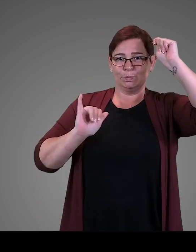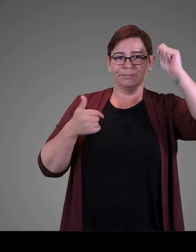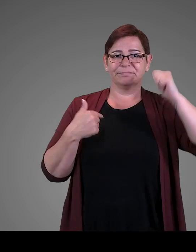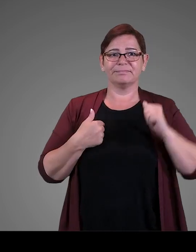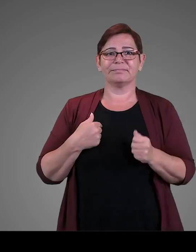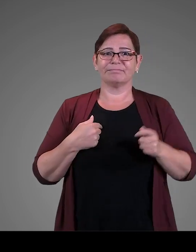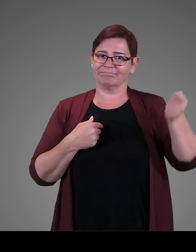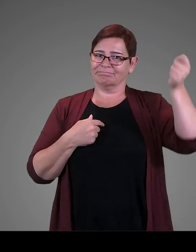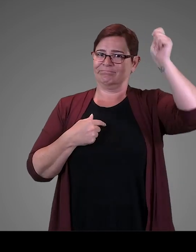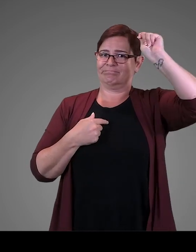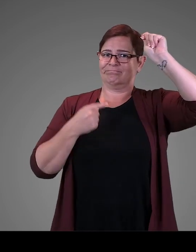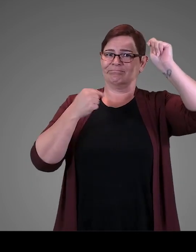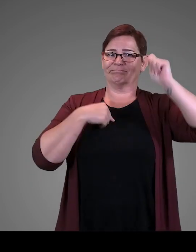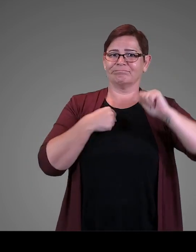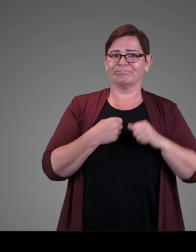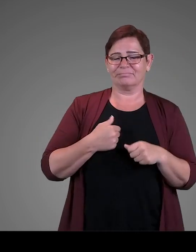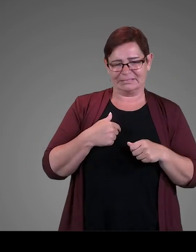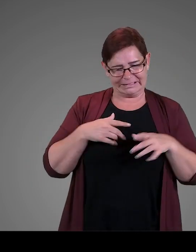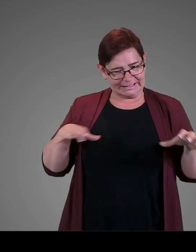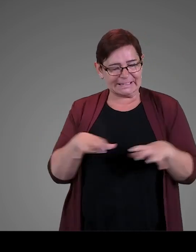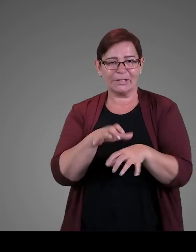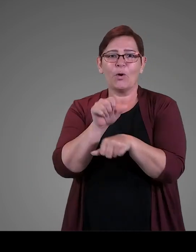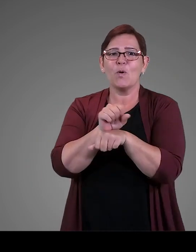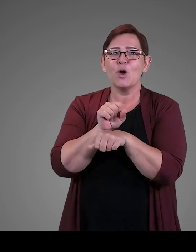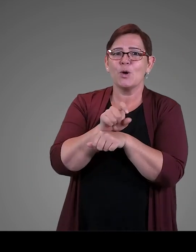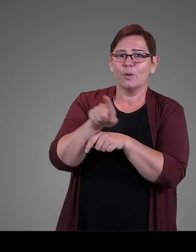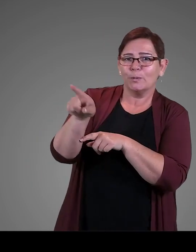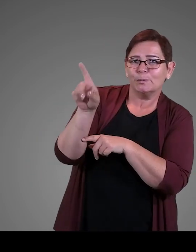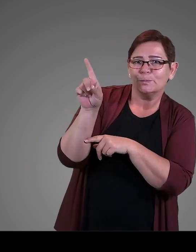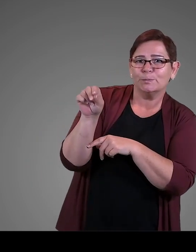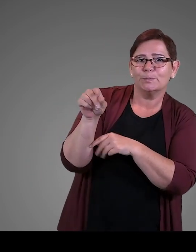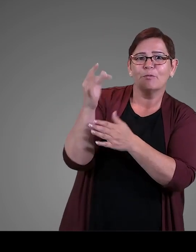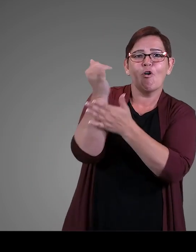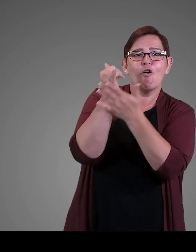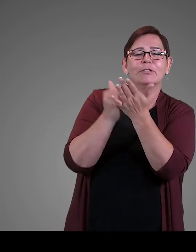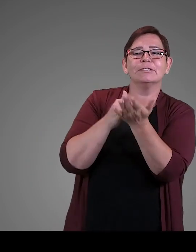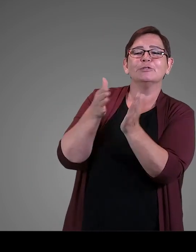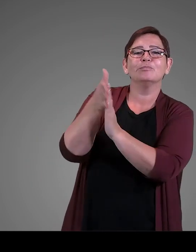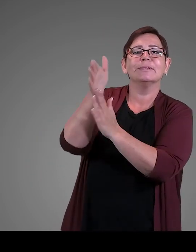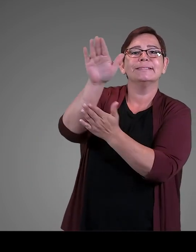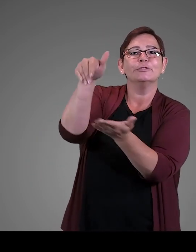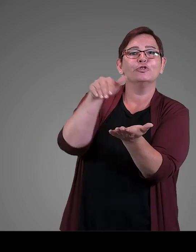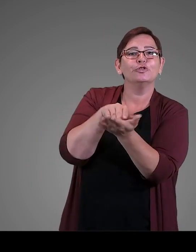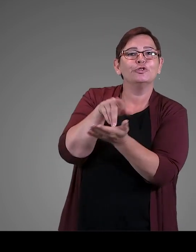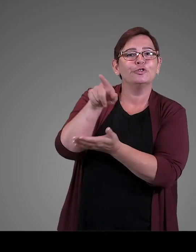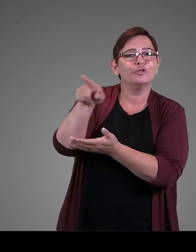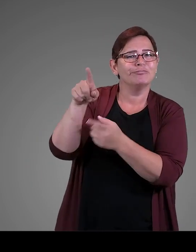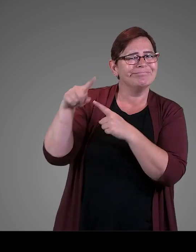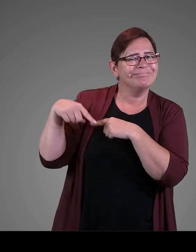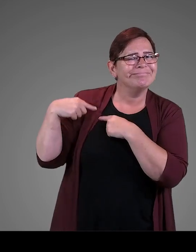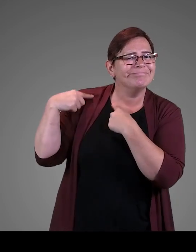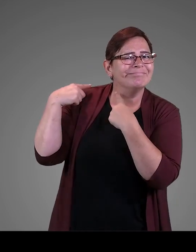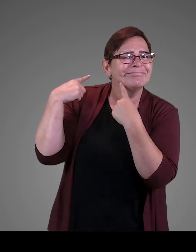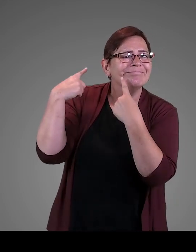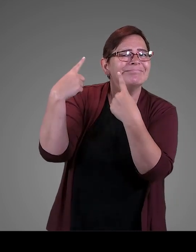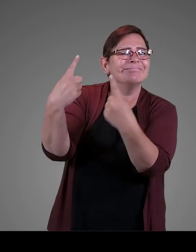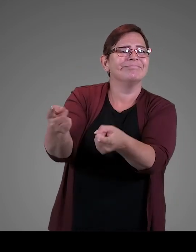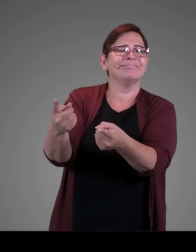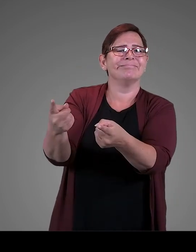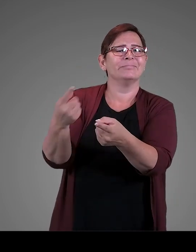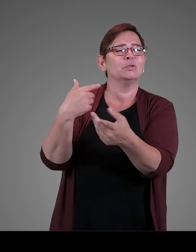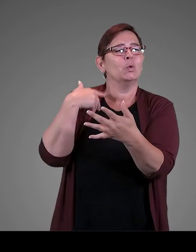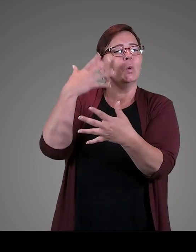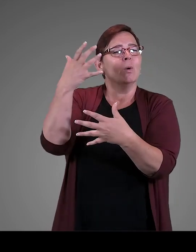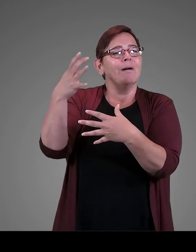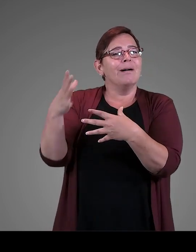J'ai fait le travail que vous faites dans les centres d'artistes aussi pendant longtemps. Et puis, ce que j'avais juste envie d'ajouter peut-être